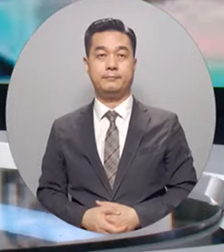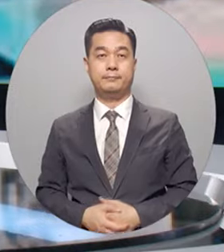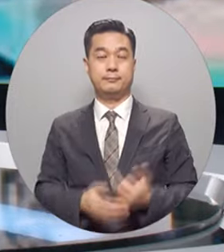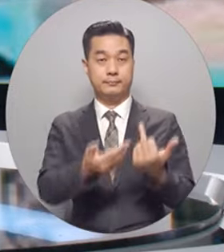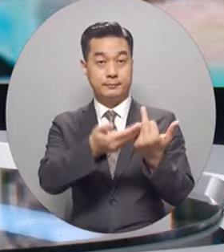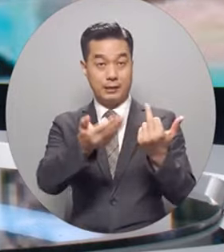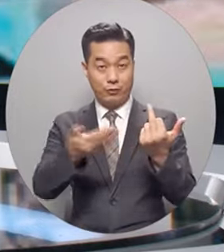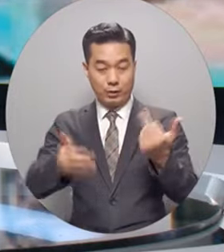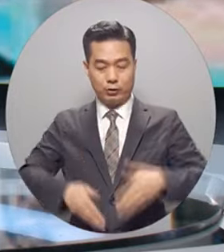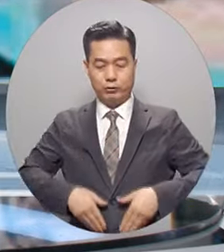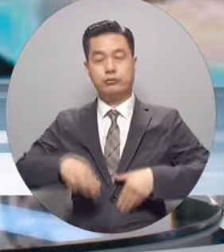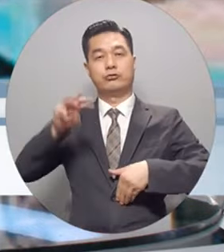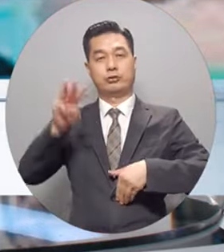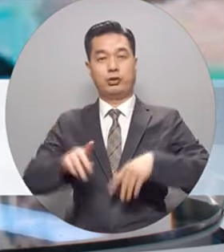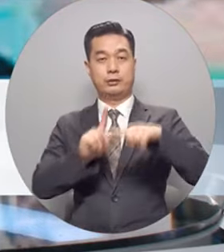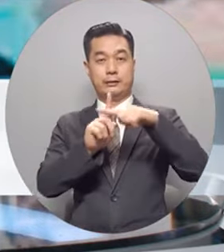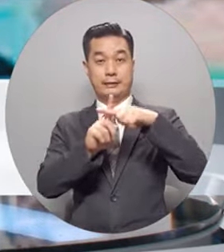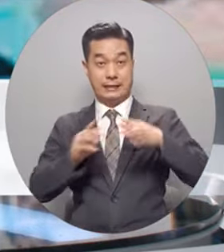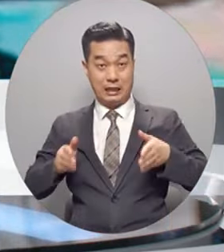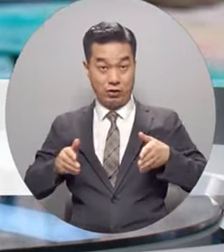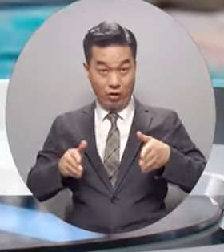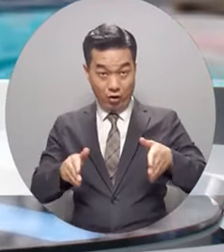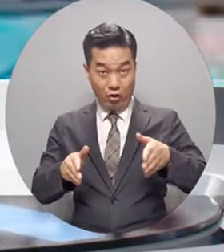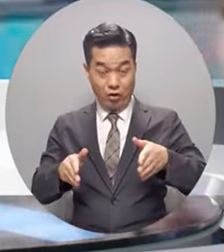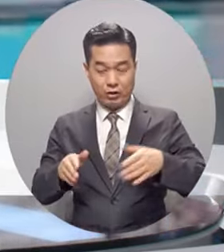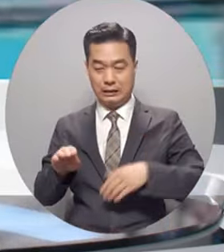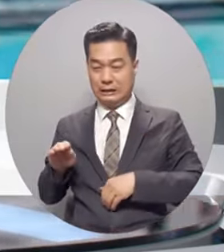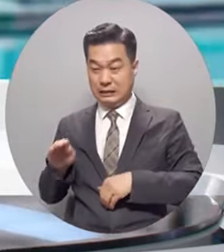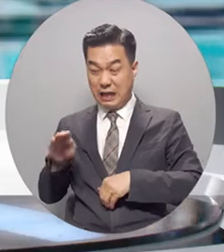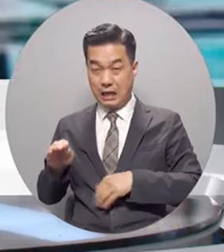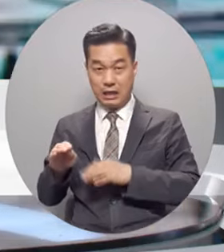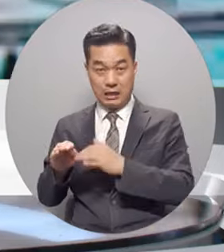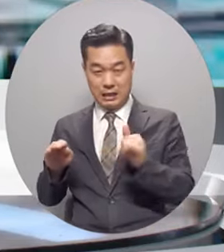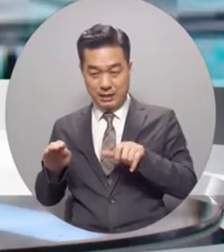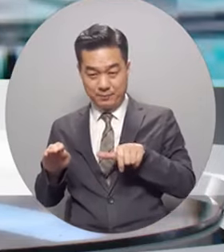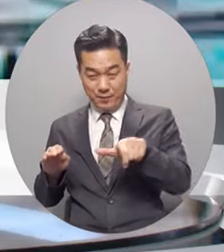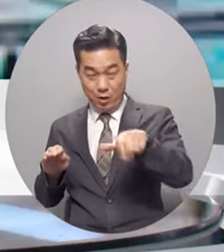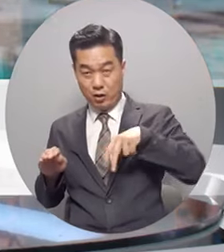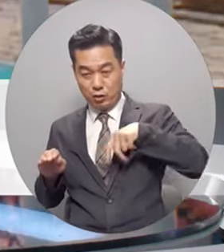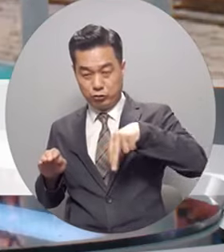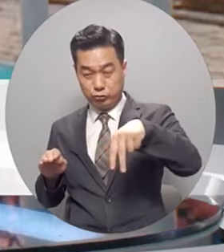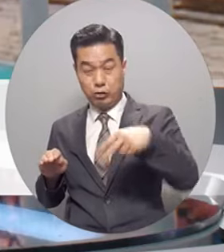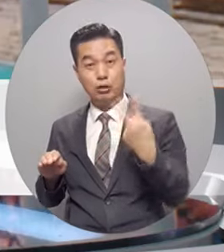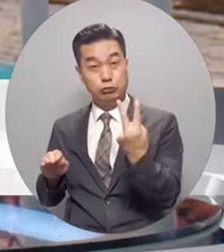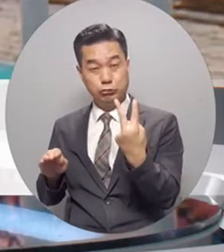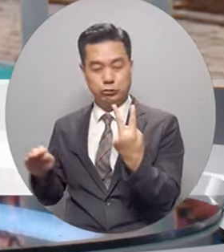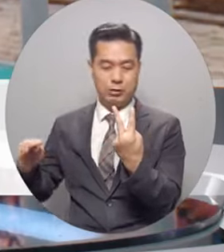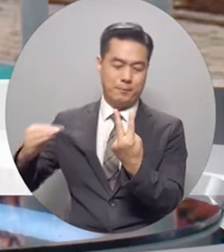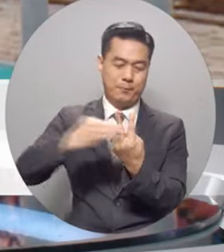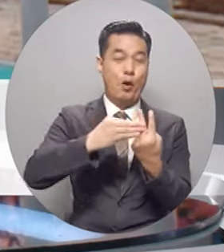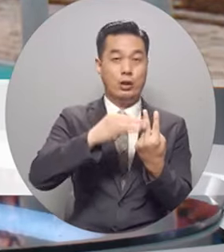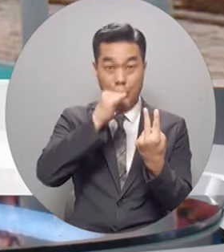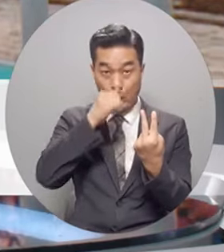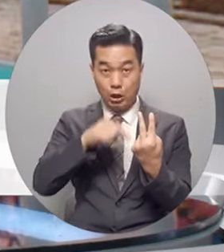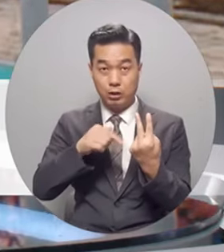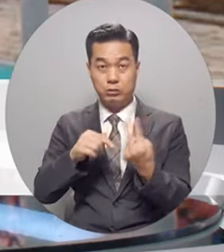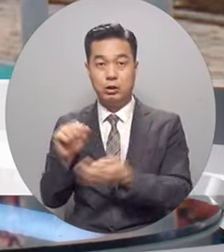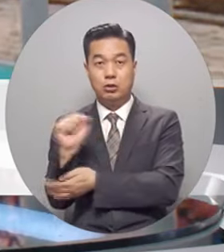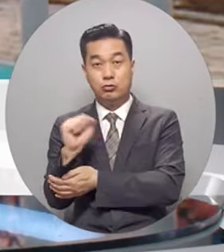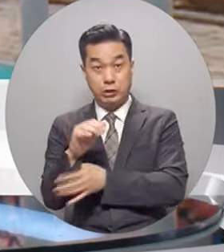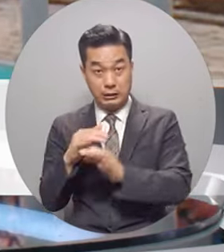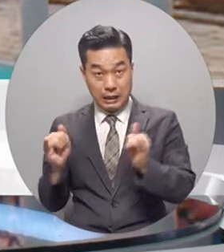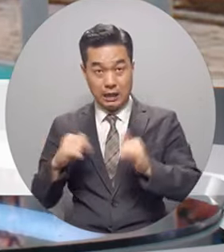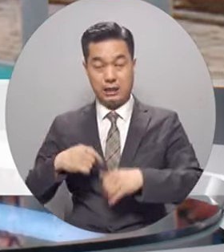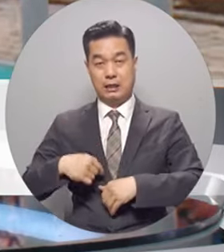강원 춘천의 한 사거리에서 차량이 인도로 돌진해 보행자 두 명이 다쳤는데요 경찰조사 결과 운전자가